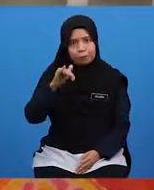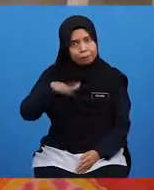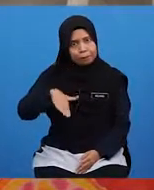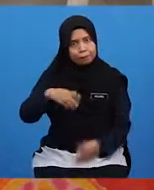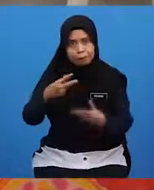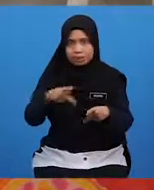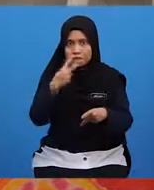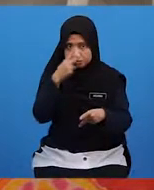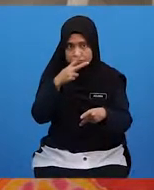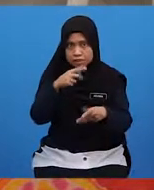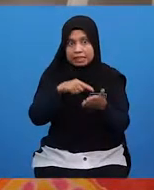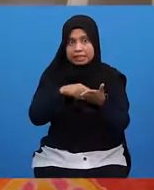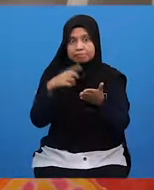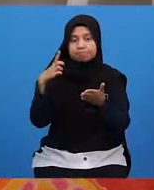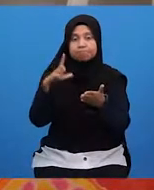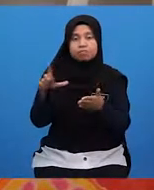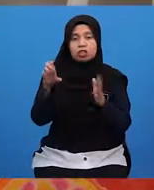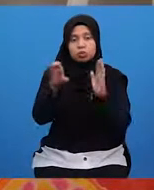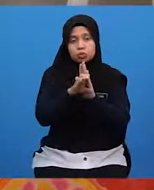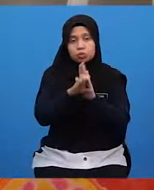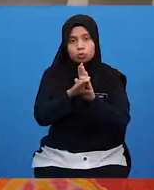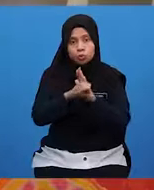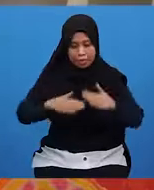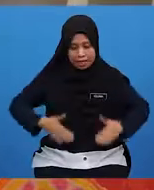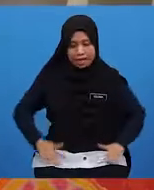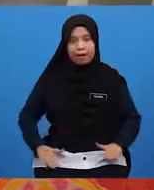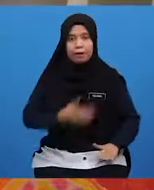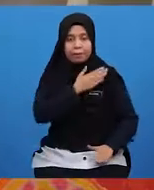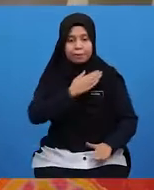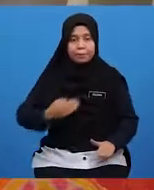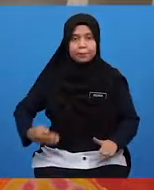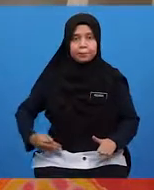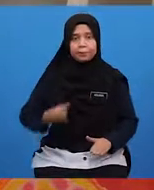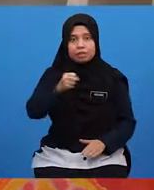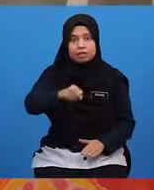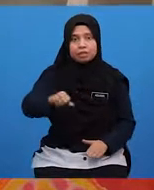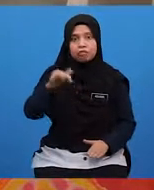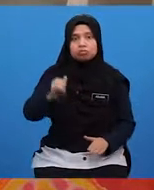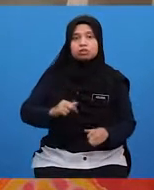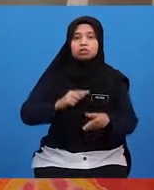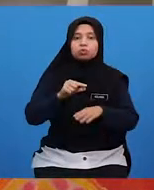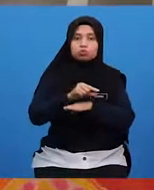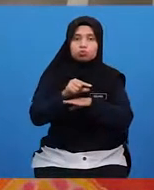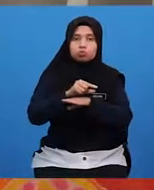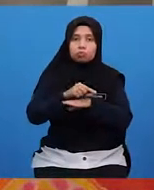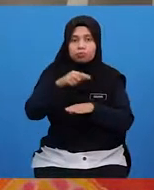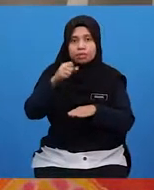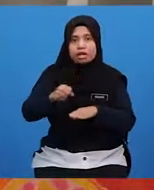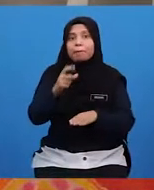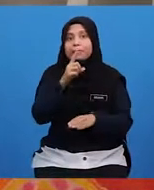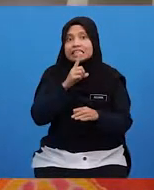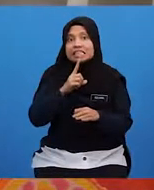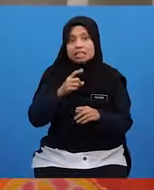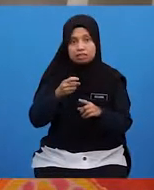melihat, ini adalah contoh kain batik terap yang menggunakan proses terapan lilin ke